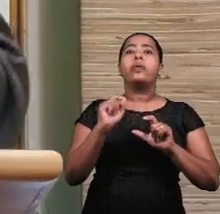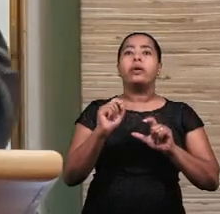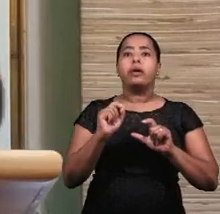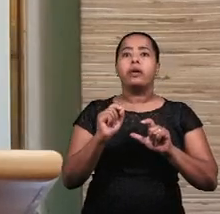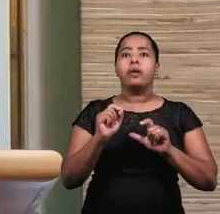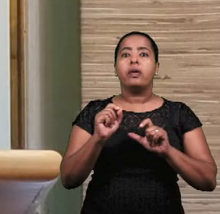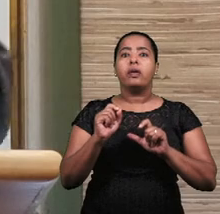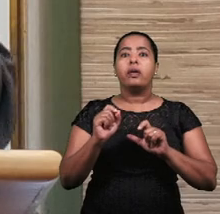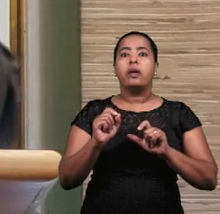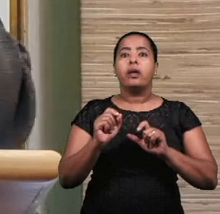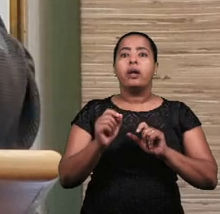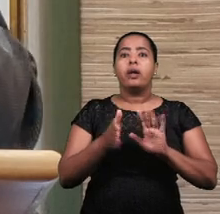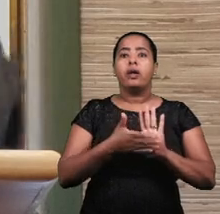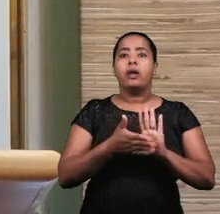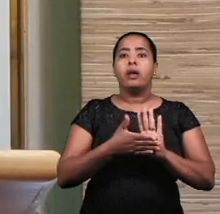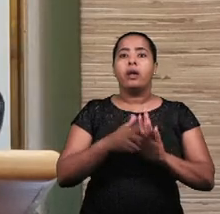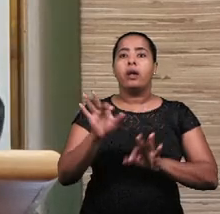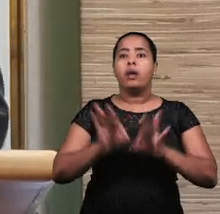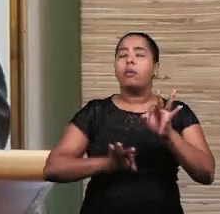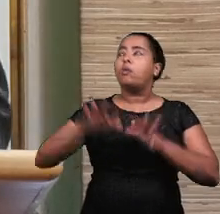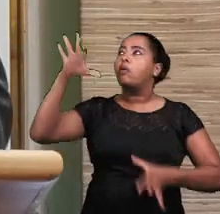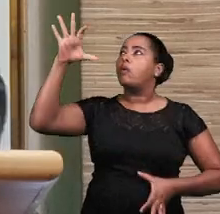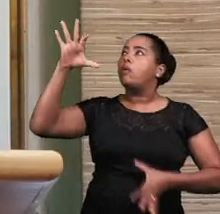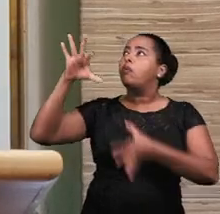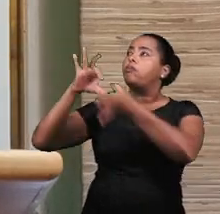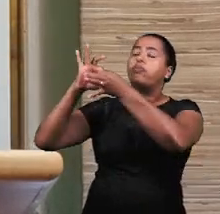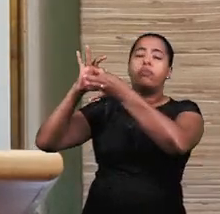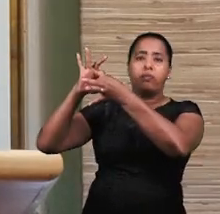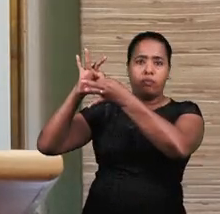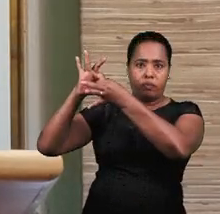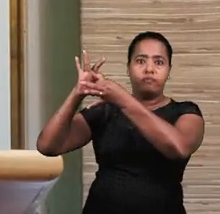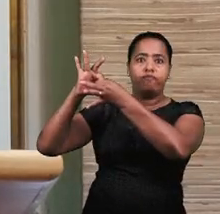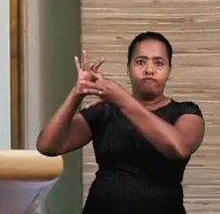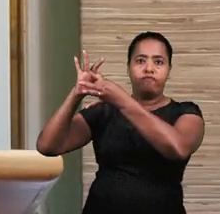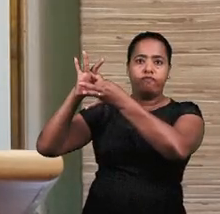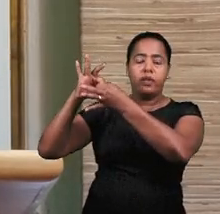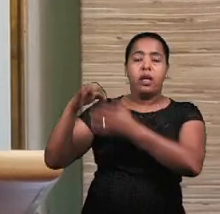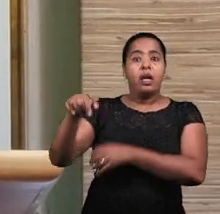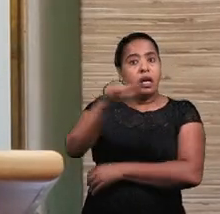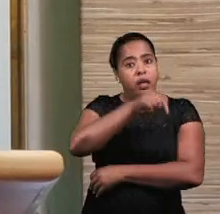qui est lié à l'éternité. Et que nous